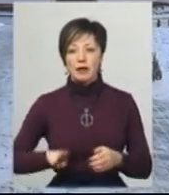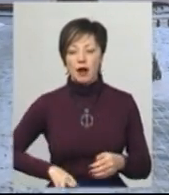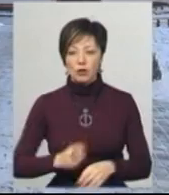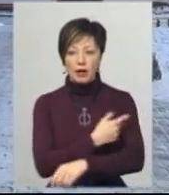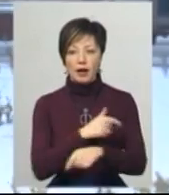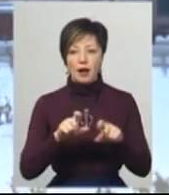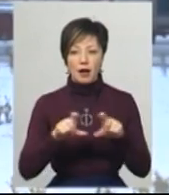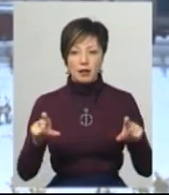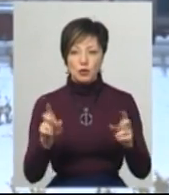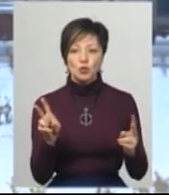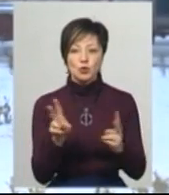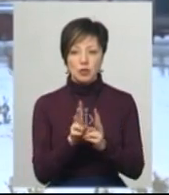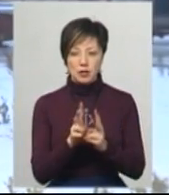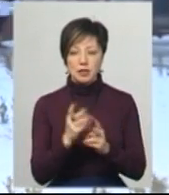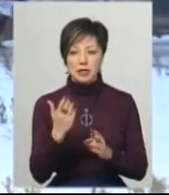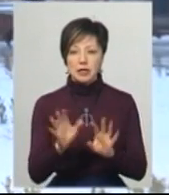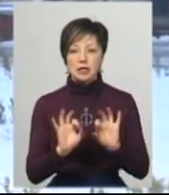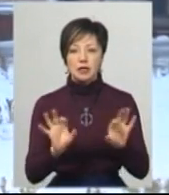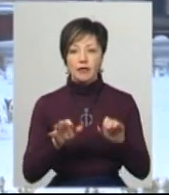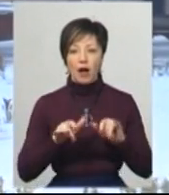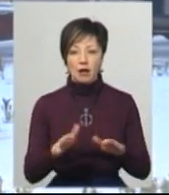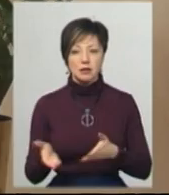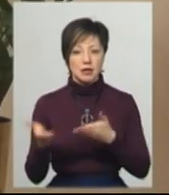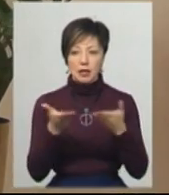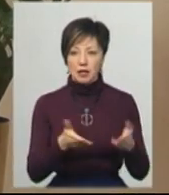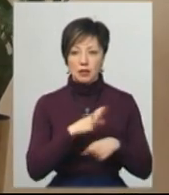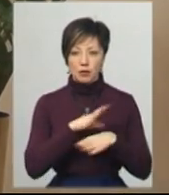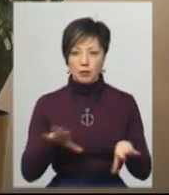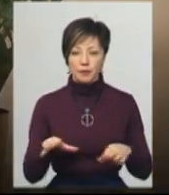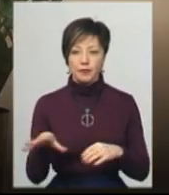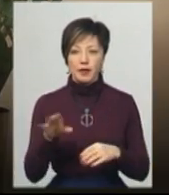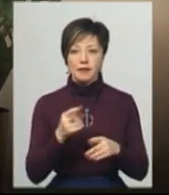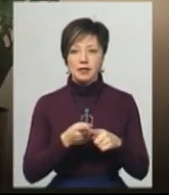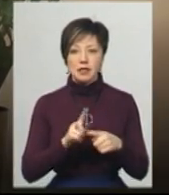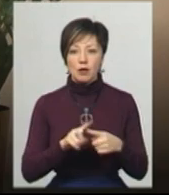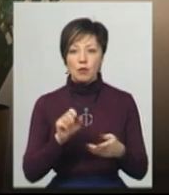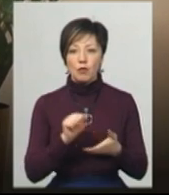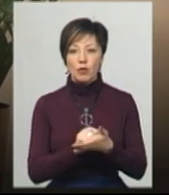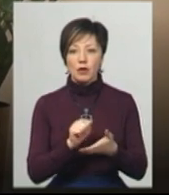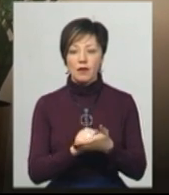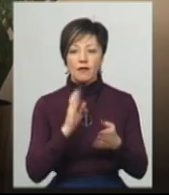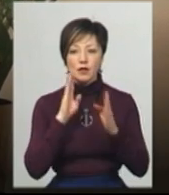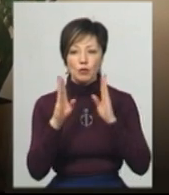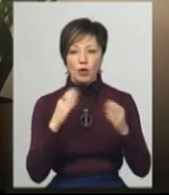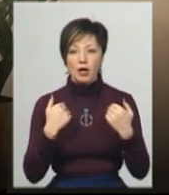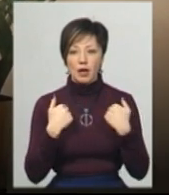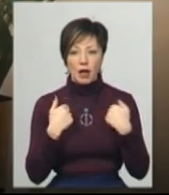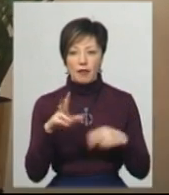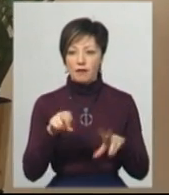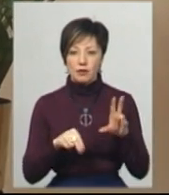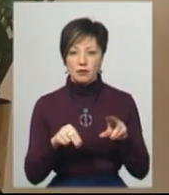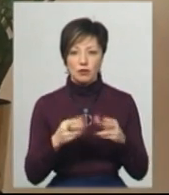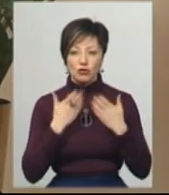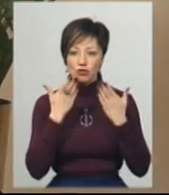лікарні Оленою Фурсовою ми зустрілися. З її слів, на акцію її не запрошували. В тій публікації, яка є в Фейсбуку, я її не читаю